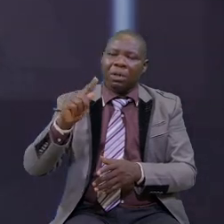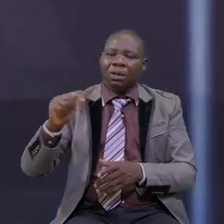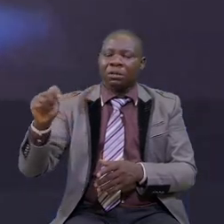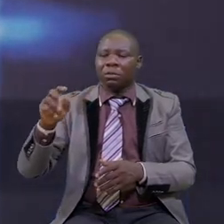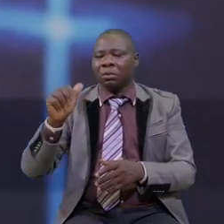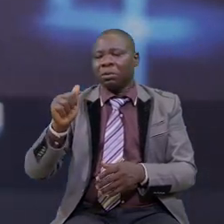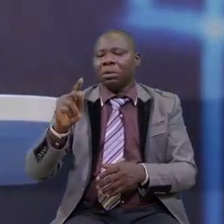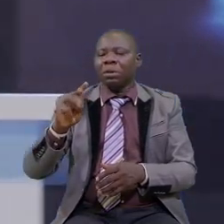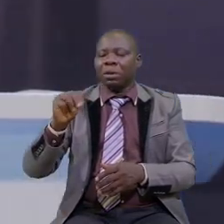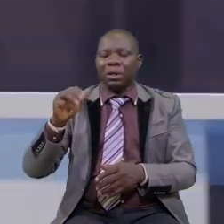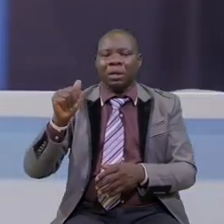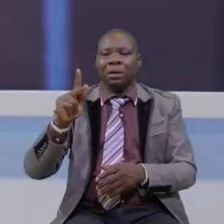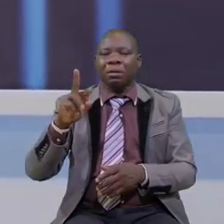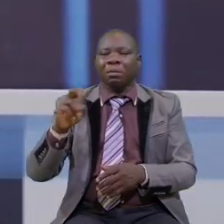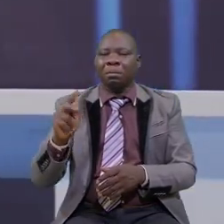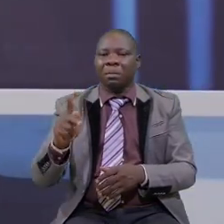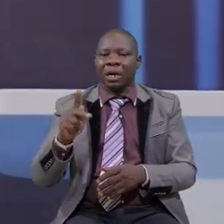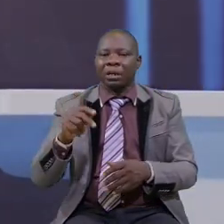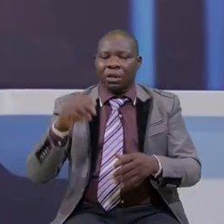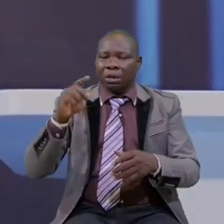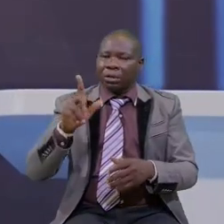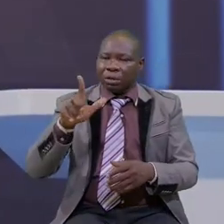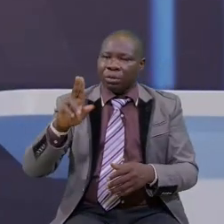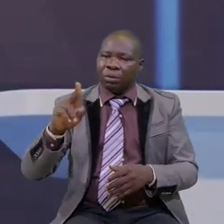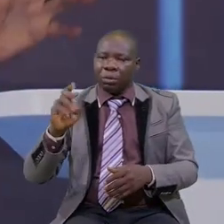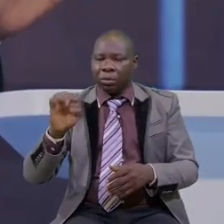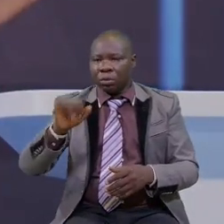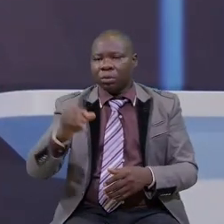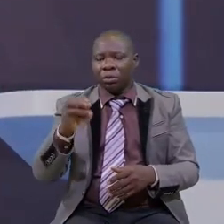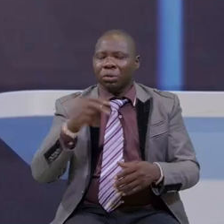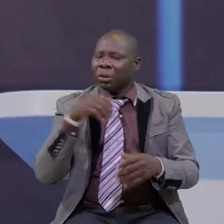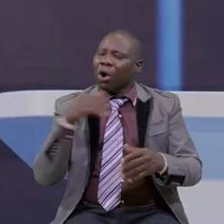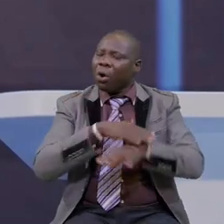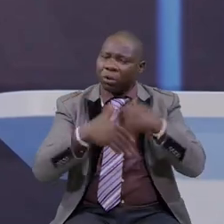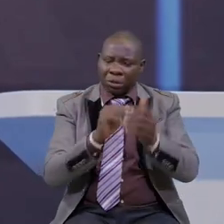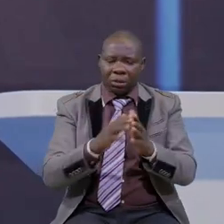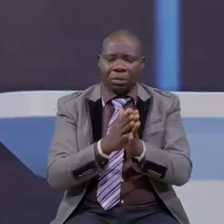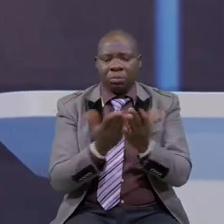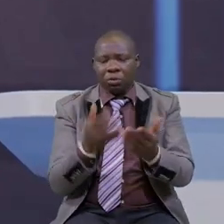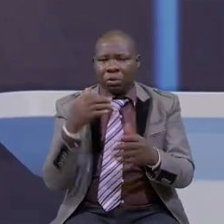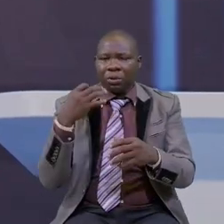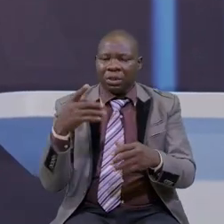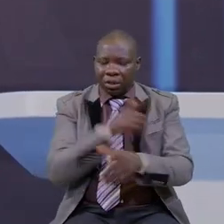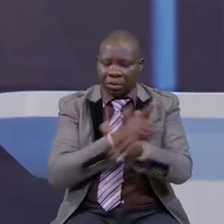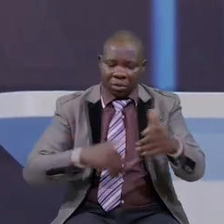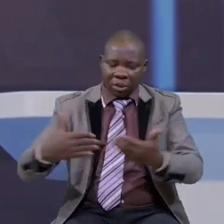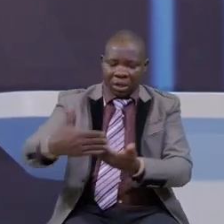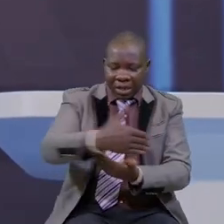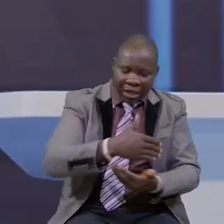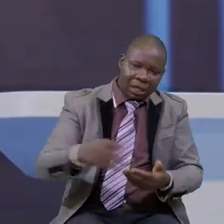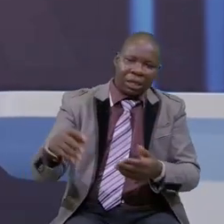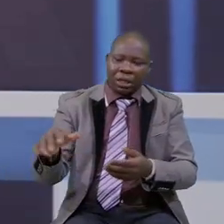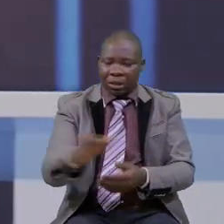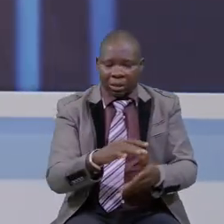voyez Paul l'apôtre, vous avez l'Apocalypse. Le Seigneur a rassemblé tout cela et ils ont